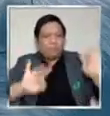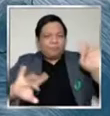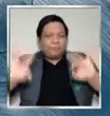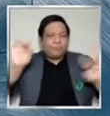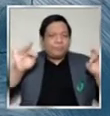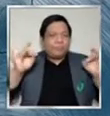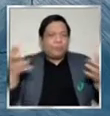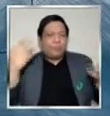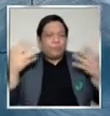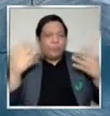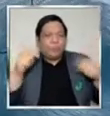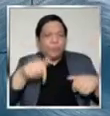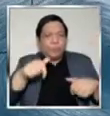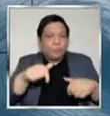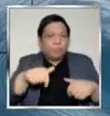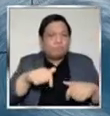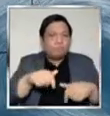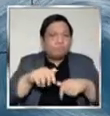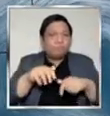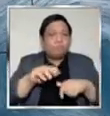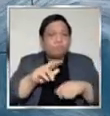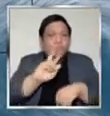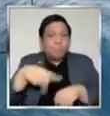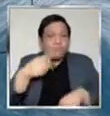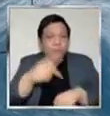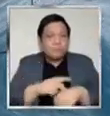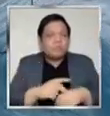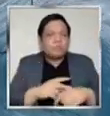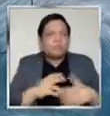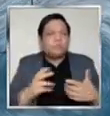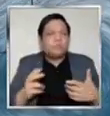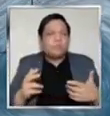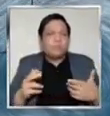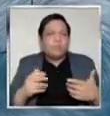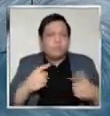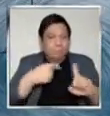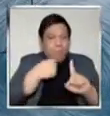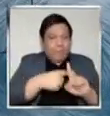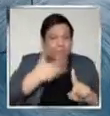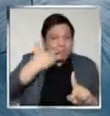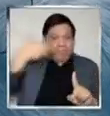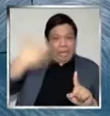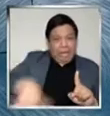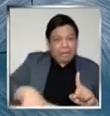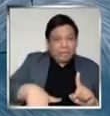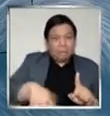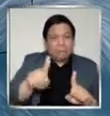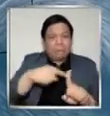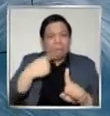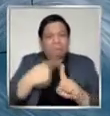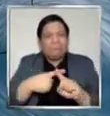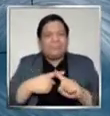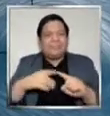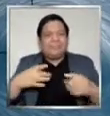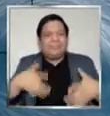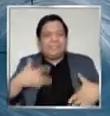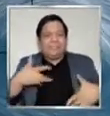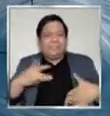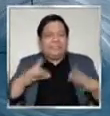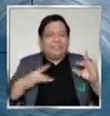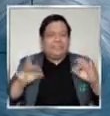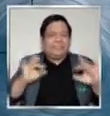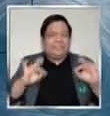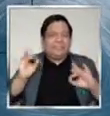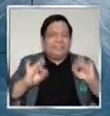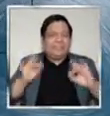ating bansa. Kaya kasabay ng mainit o mataas na temperatura, nandyan din yung alinsangan ng panahon, Vicky. Mm-hmm.